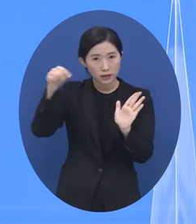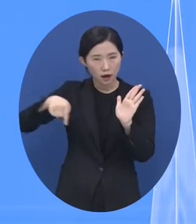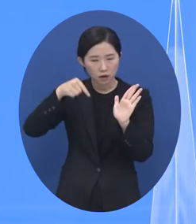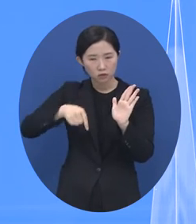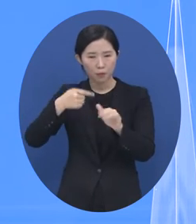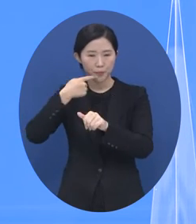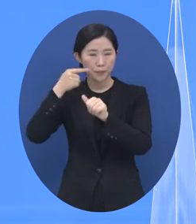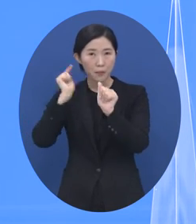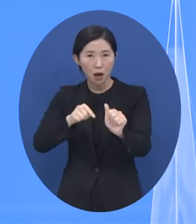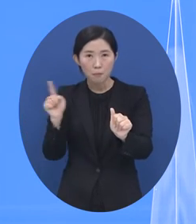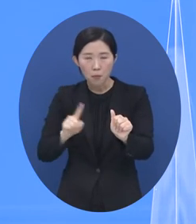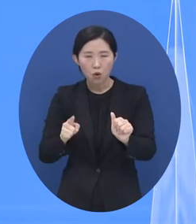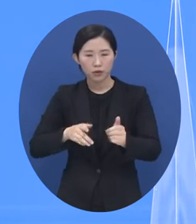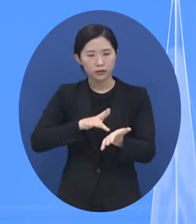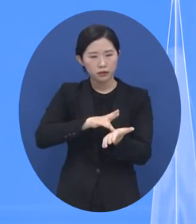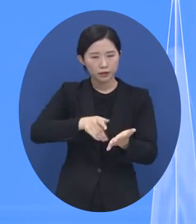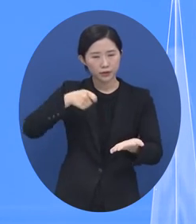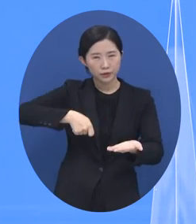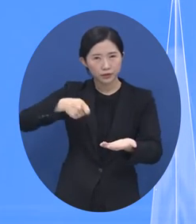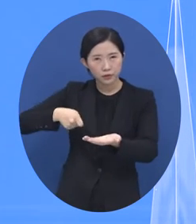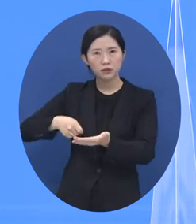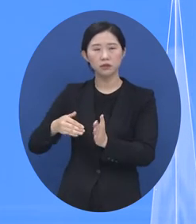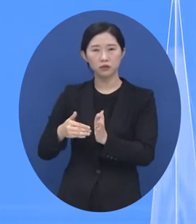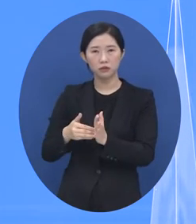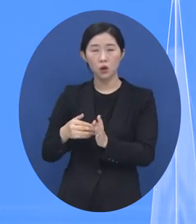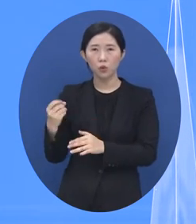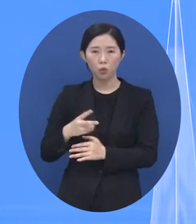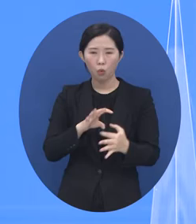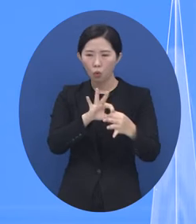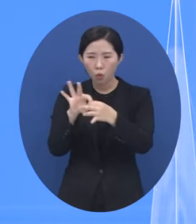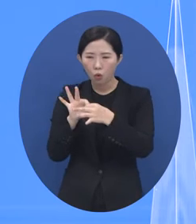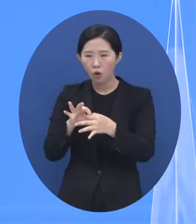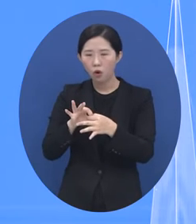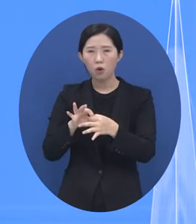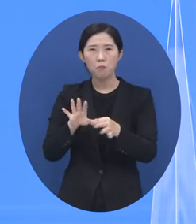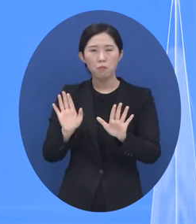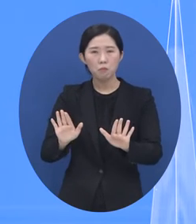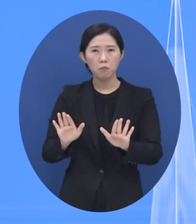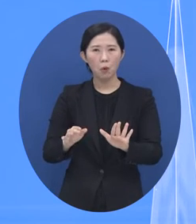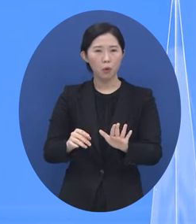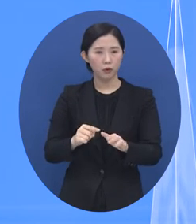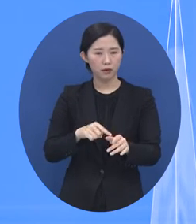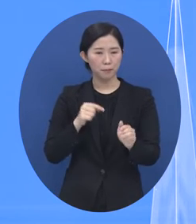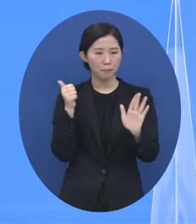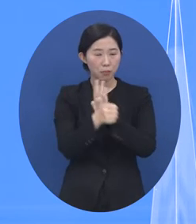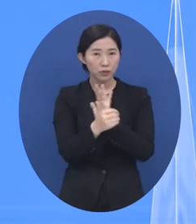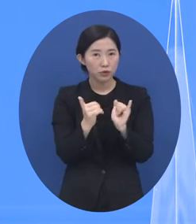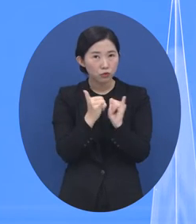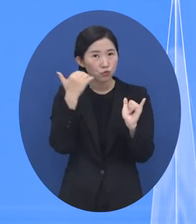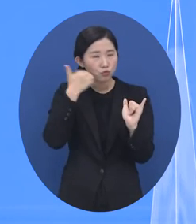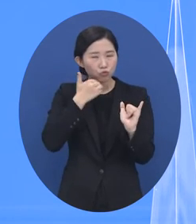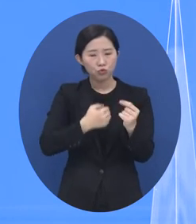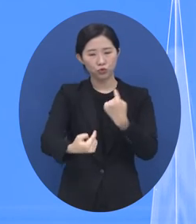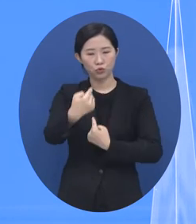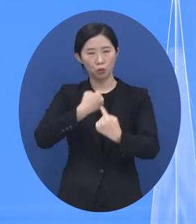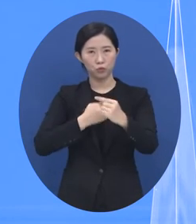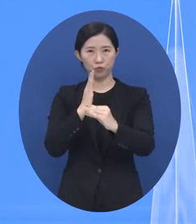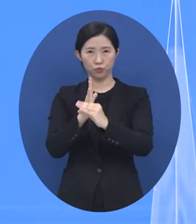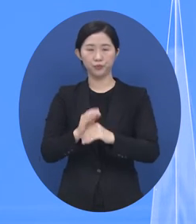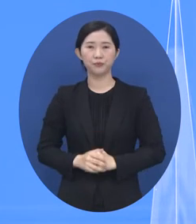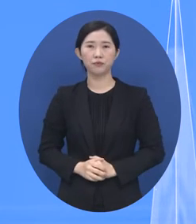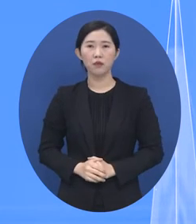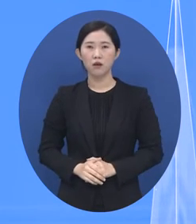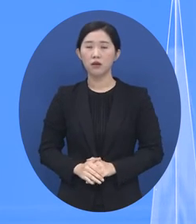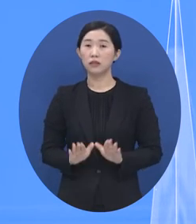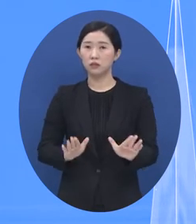완료했습니다. 변이주 관련 검사도 접수하여 진행 중입니다. 접촉자 관리 기간 중 추가 감염자의 숫자가